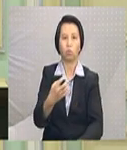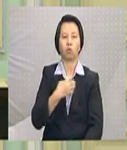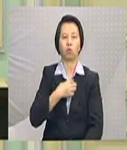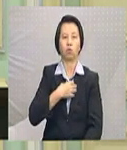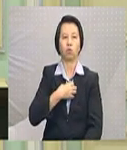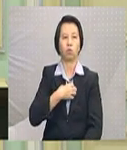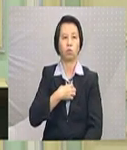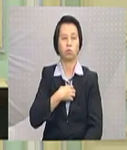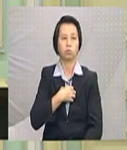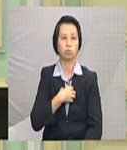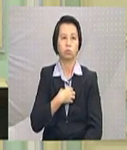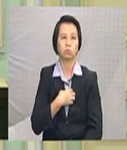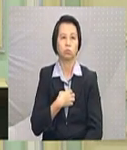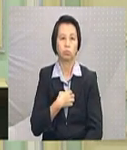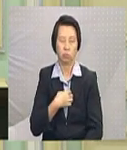secara